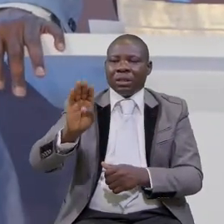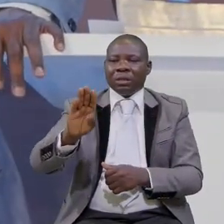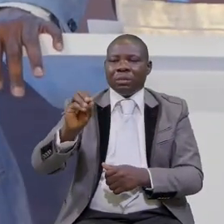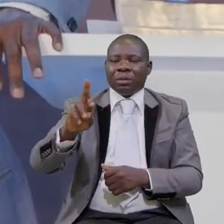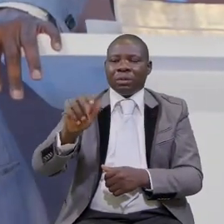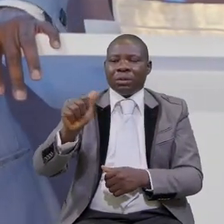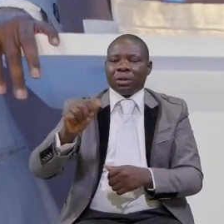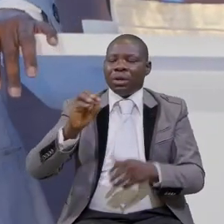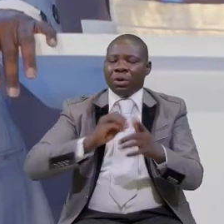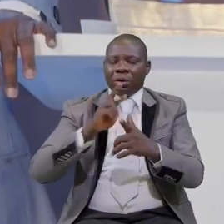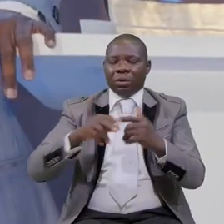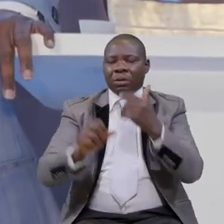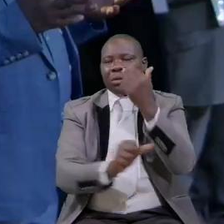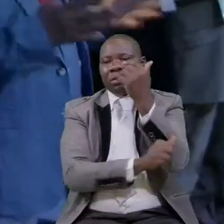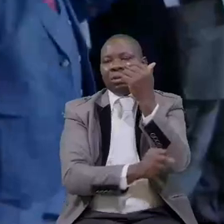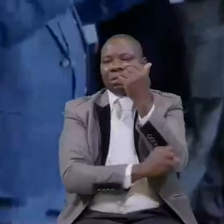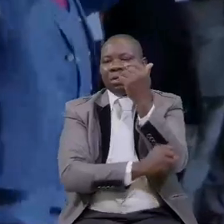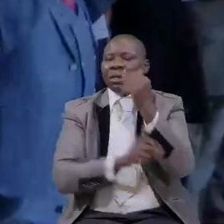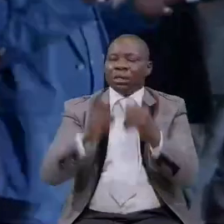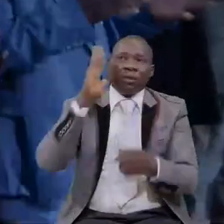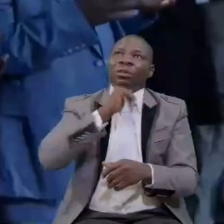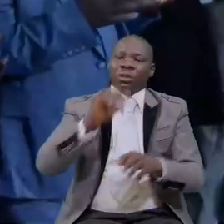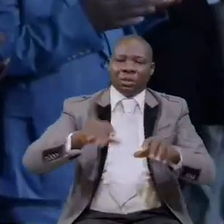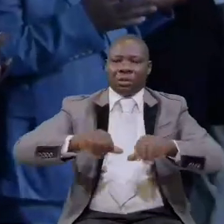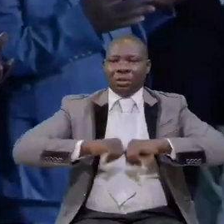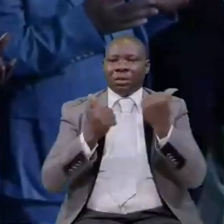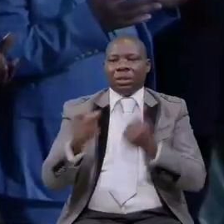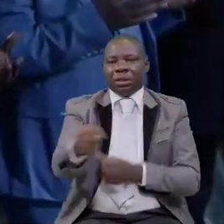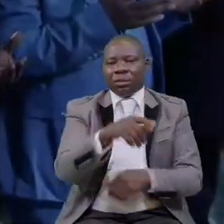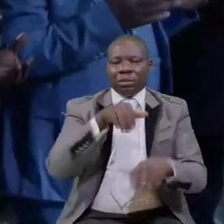à Sarah. Il ne va pas t'en refuser.